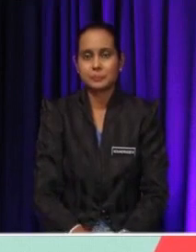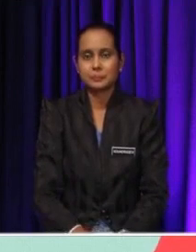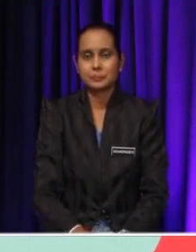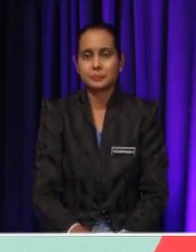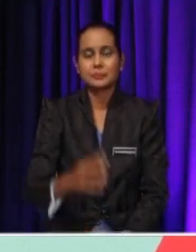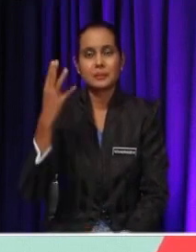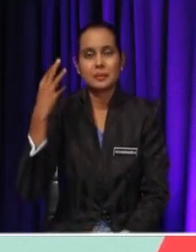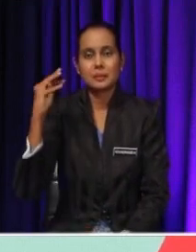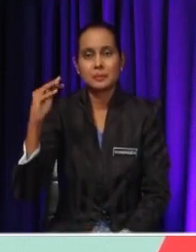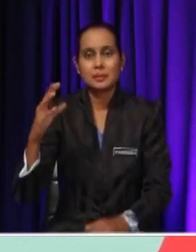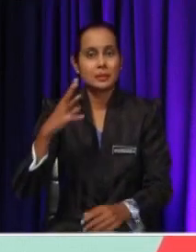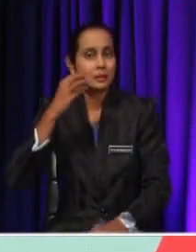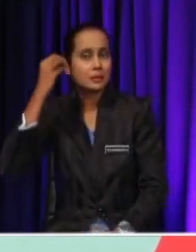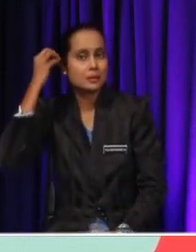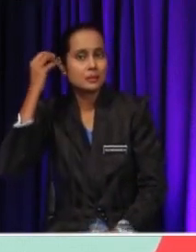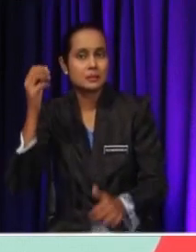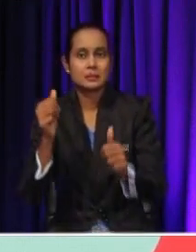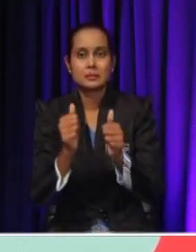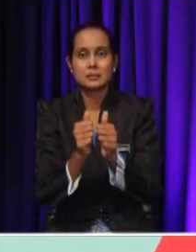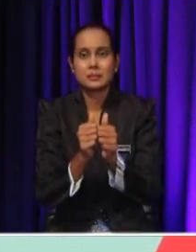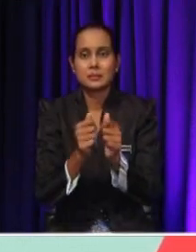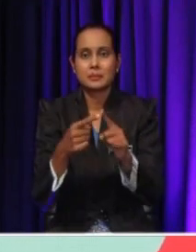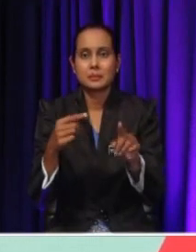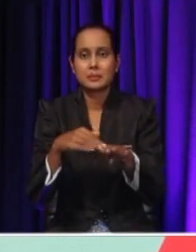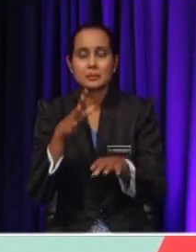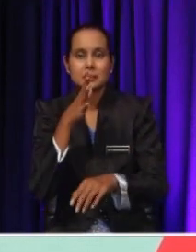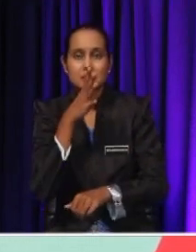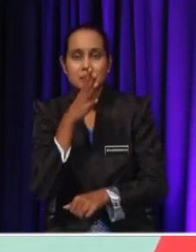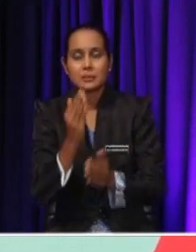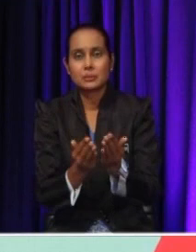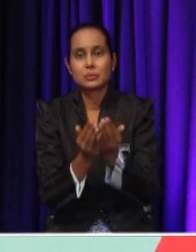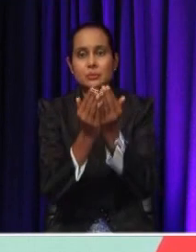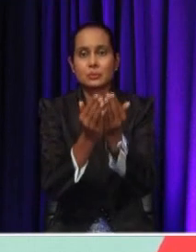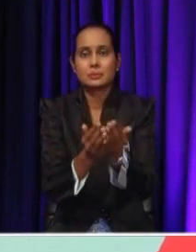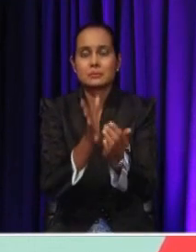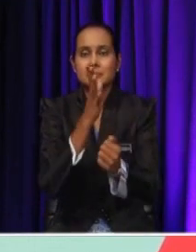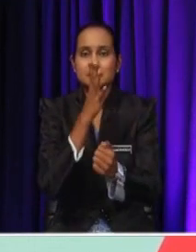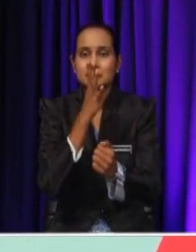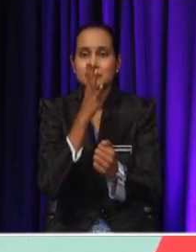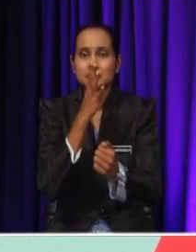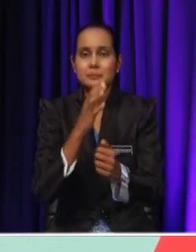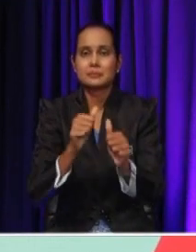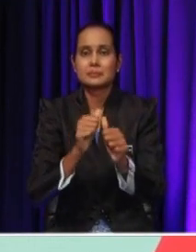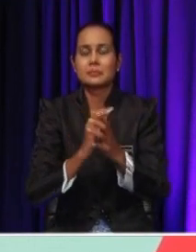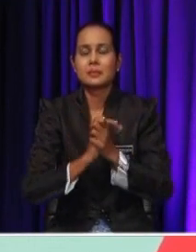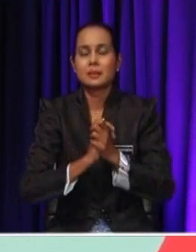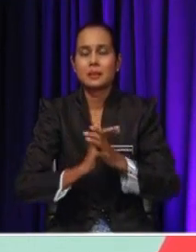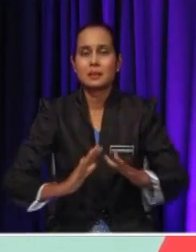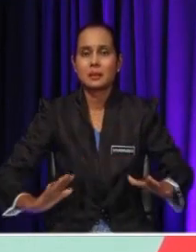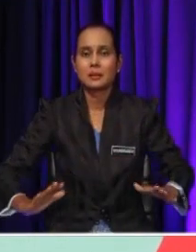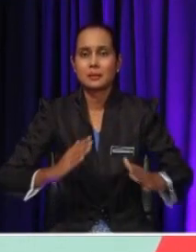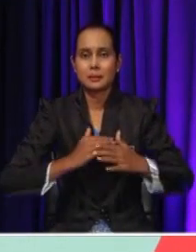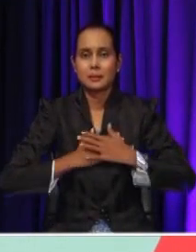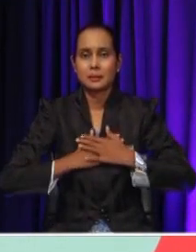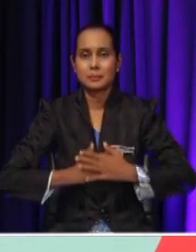pulang dan meninggalkan Pusara Bonda mereka berdoa supaya Bonda damai di alam Abadi yaitu Bonda insider